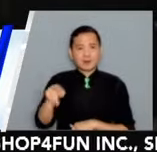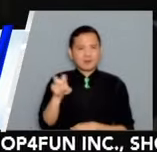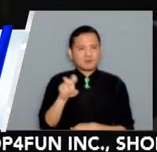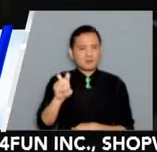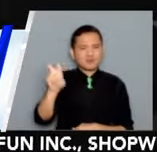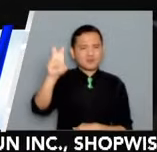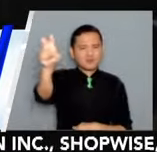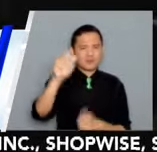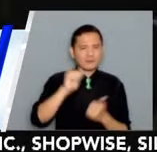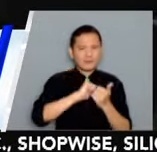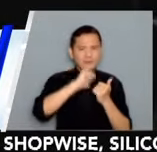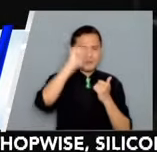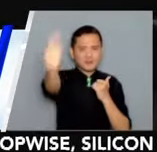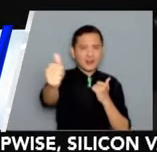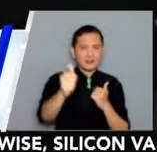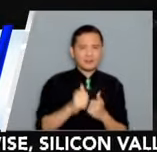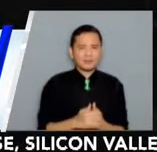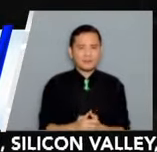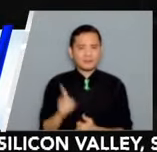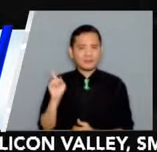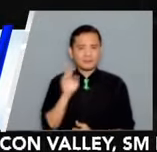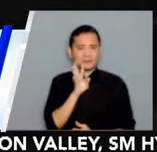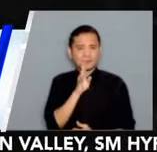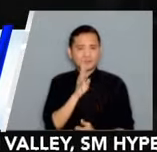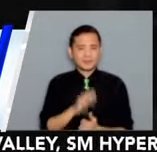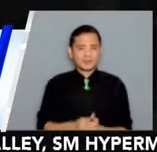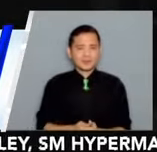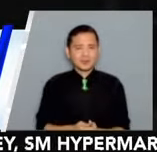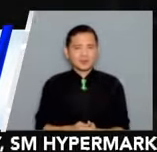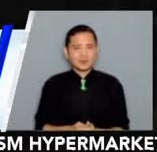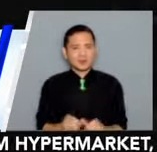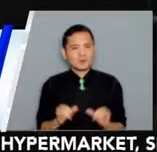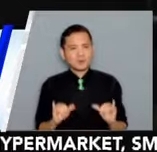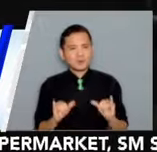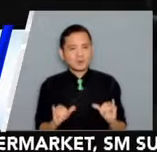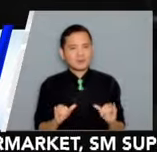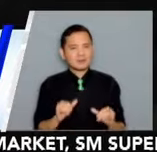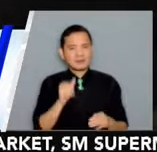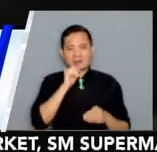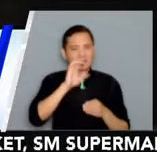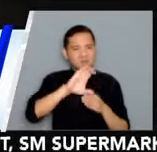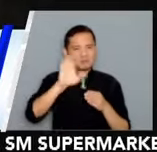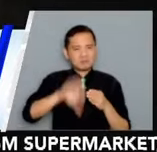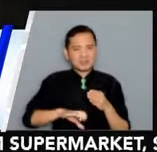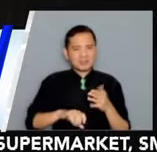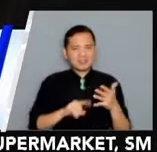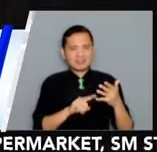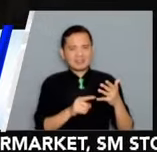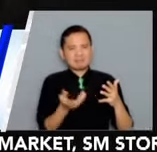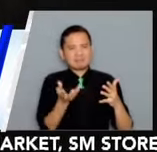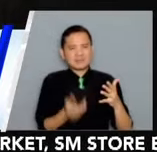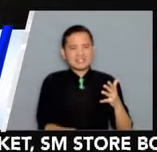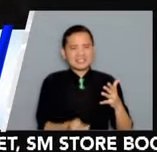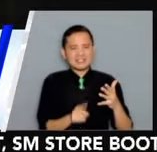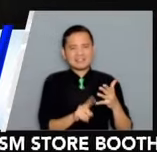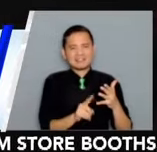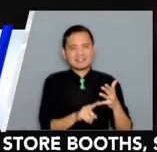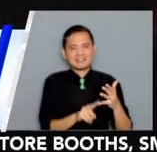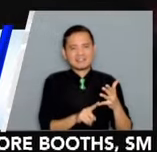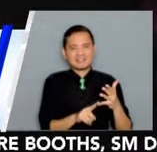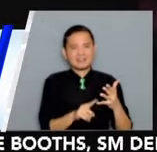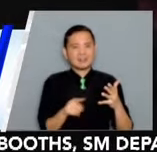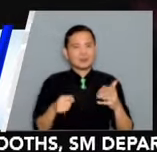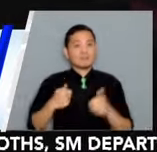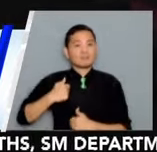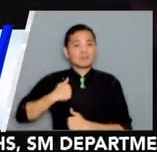Siguro po yung hindi po sila complete ngayon. Wala po kasi si Gene Juan. Opo. Nasa military na po kasi si